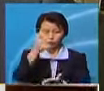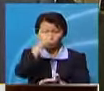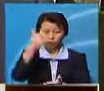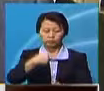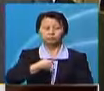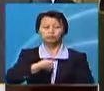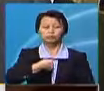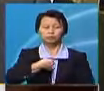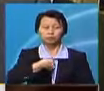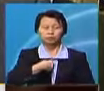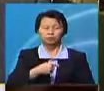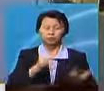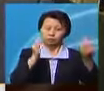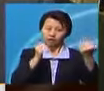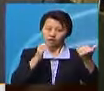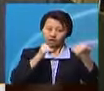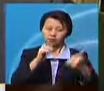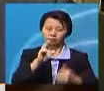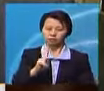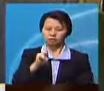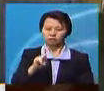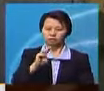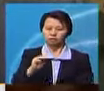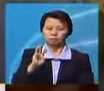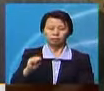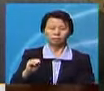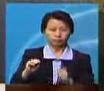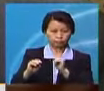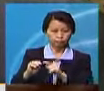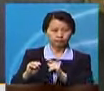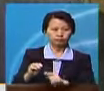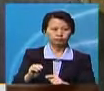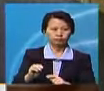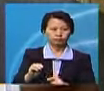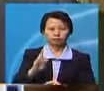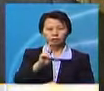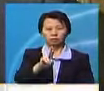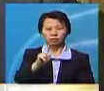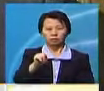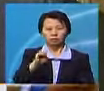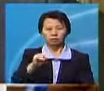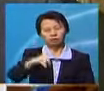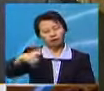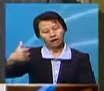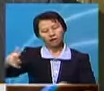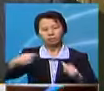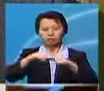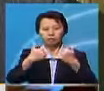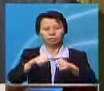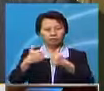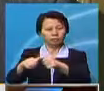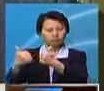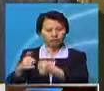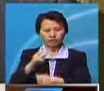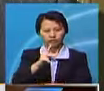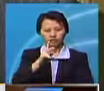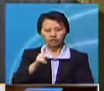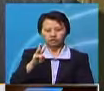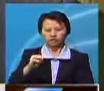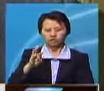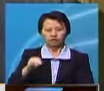saya mengharapkan KKMM, RTM dan lain-lain agensi di bawah KKMM